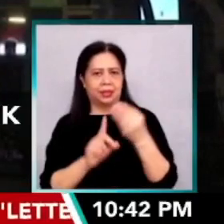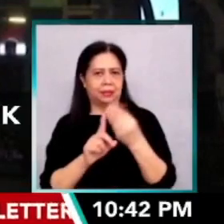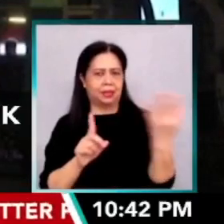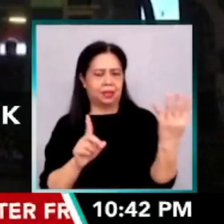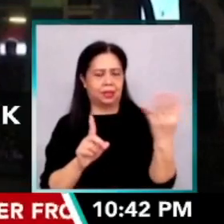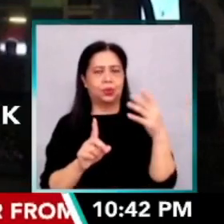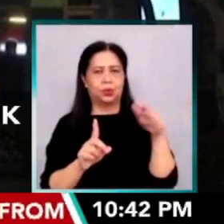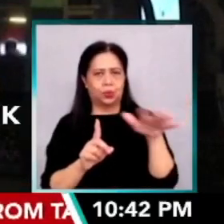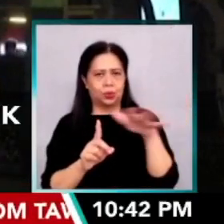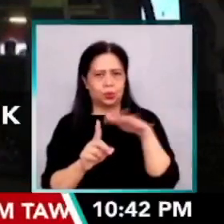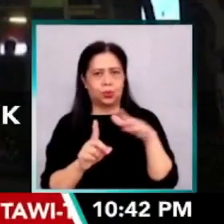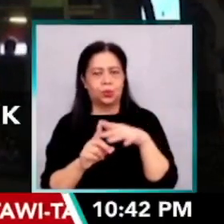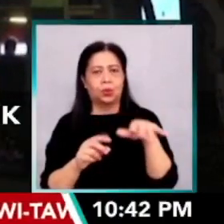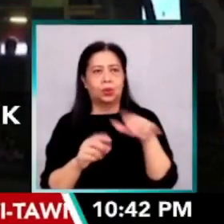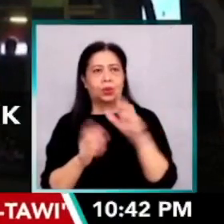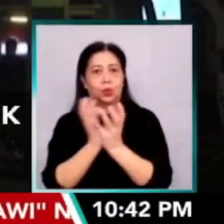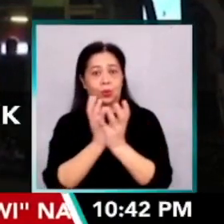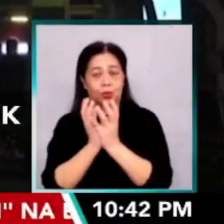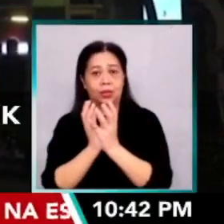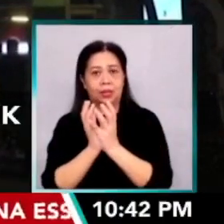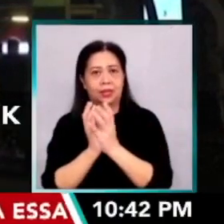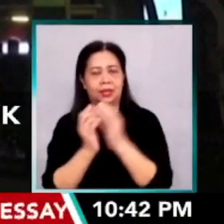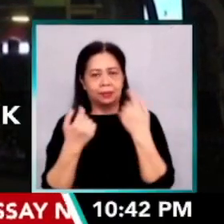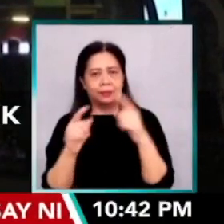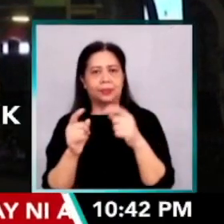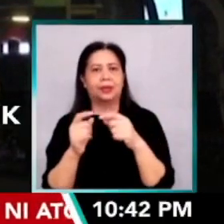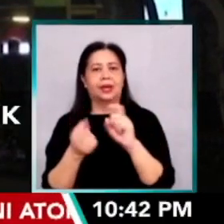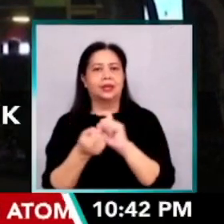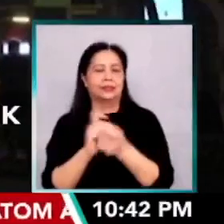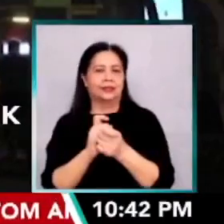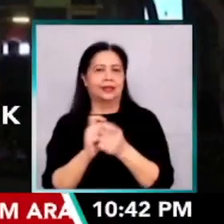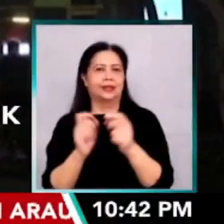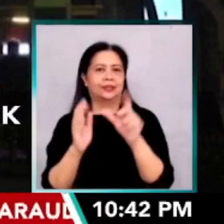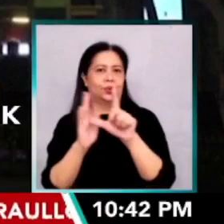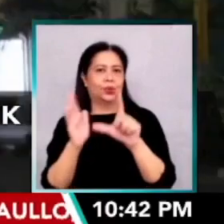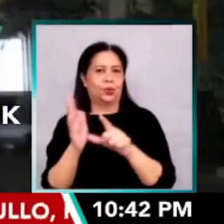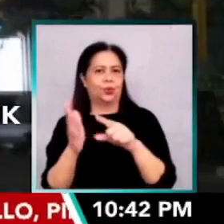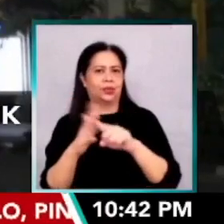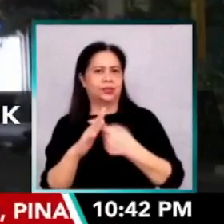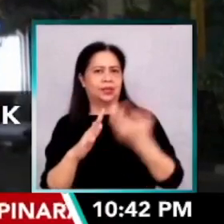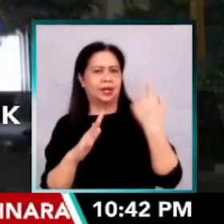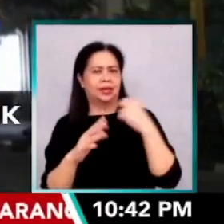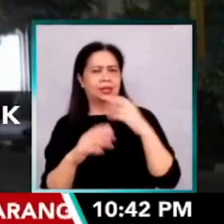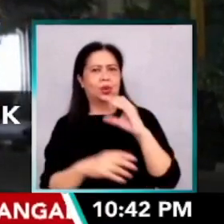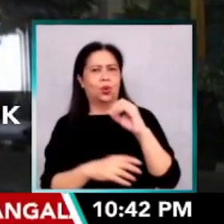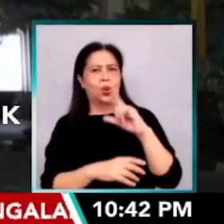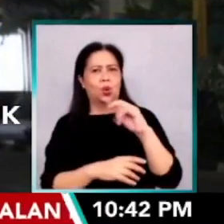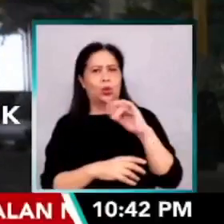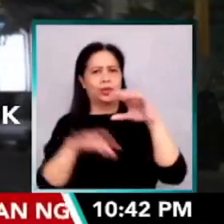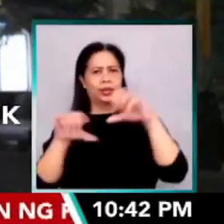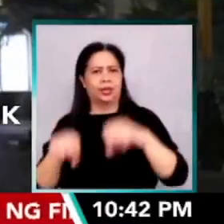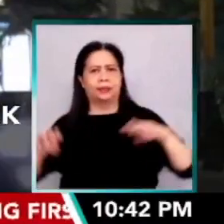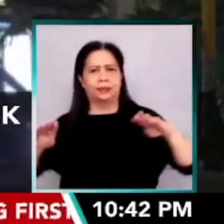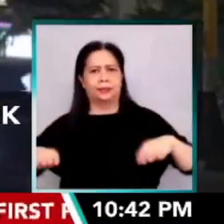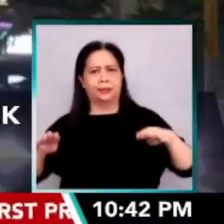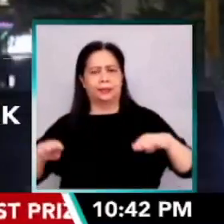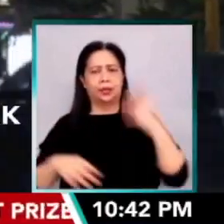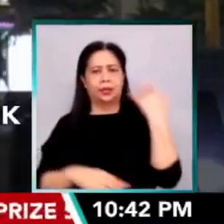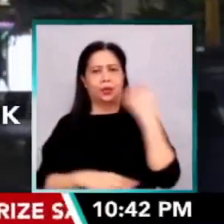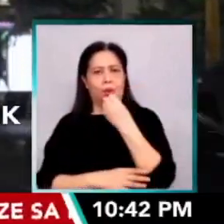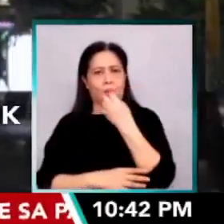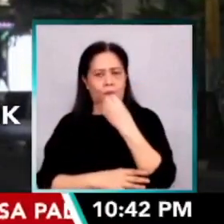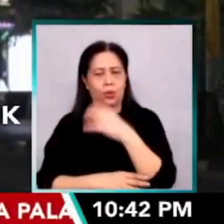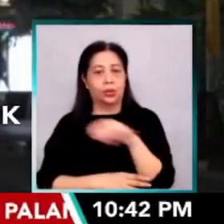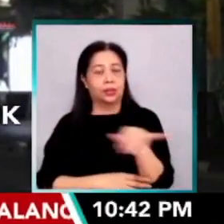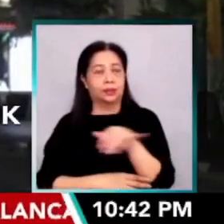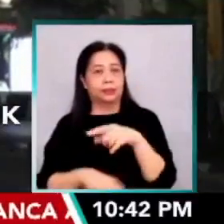LGBTQIA+ community ang pagkakarepeal sa batas na nagsimula noong colony pa ng Britain ang Hong Kong. Kasabay naman ito,